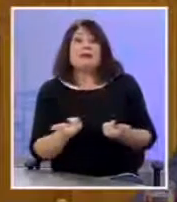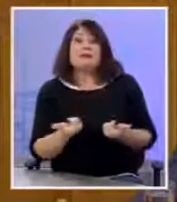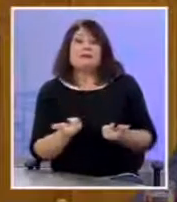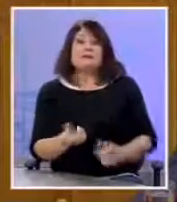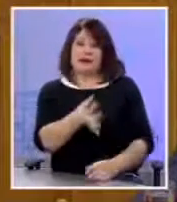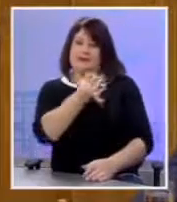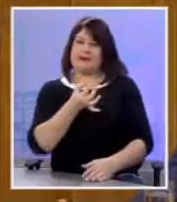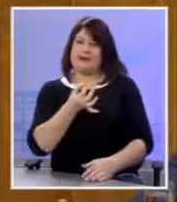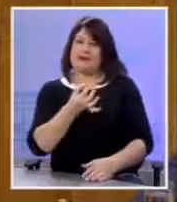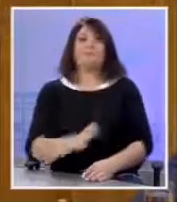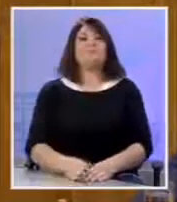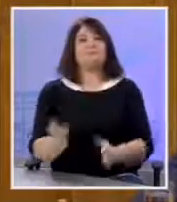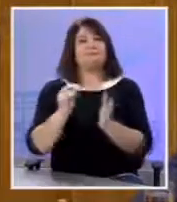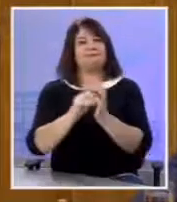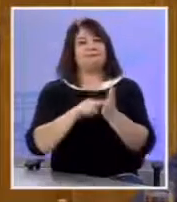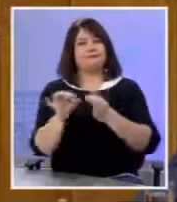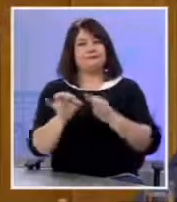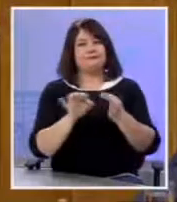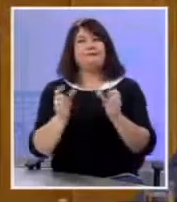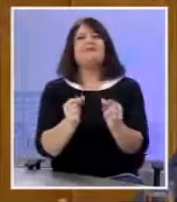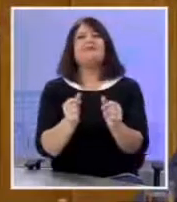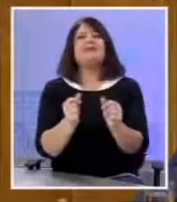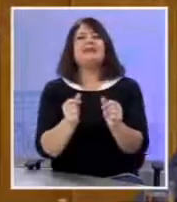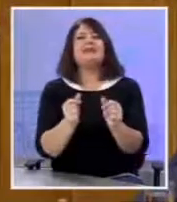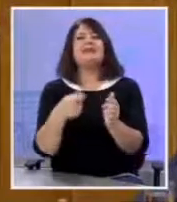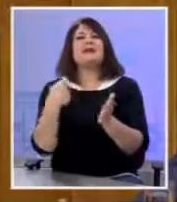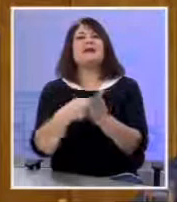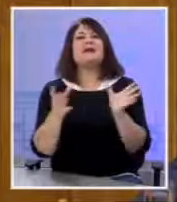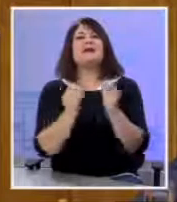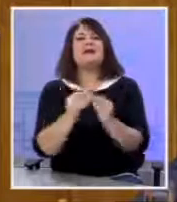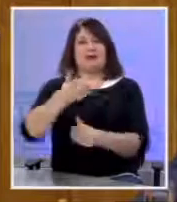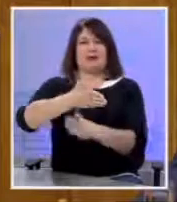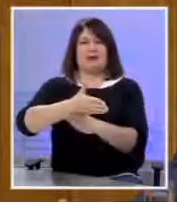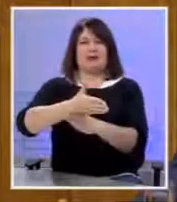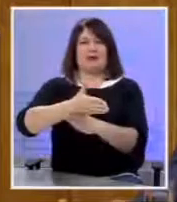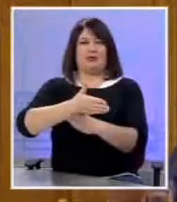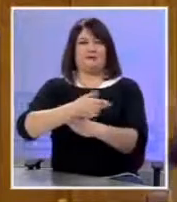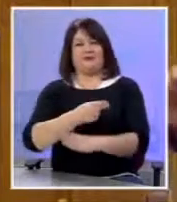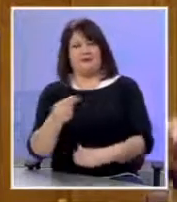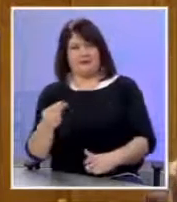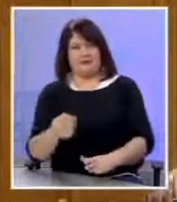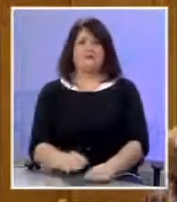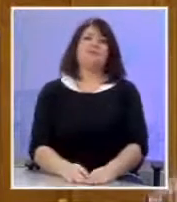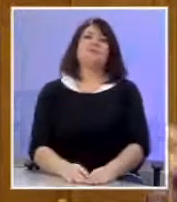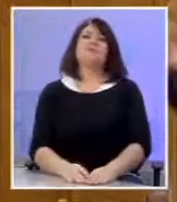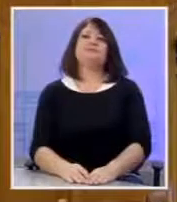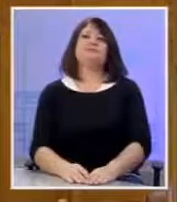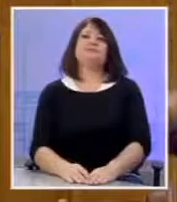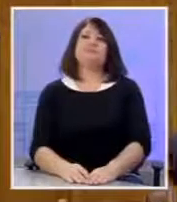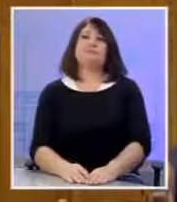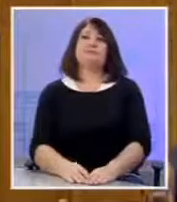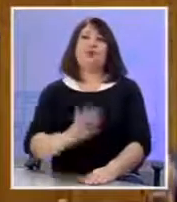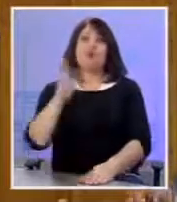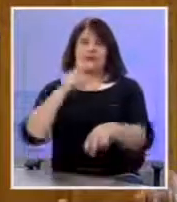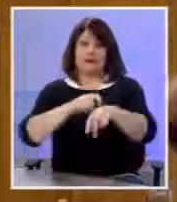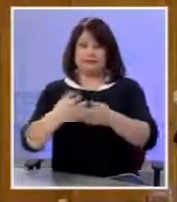Στο νομοσχέδιο επίσης περιλαμβάνεται η ρύθμιση για τη φορολόγηση των ενοικίων. Κατά το χρόνο που αυτά